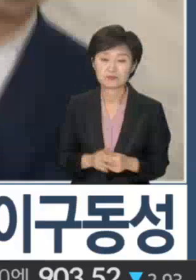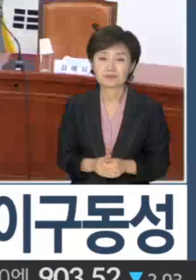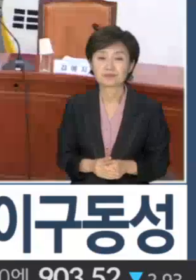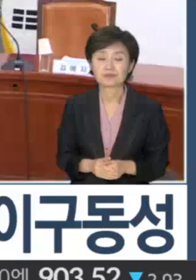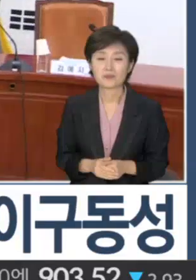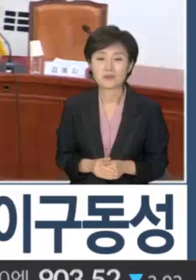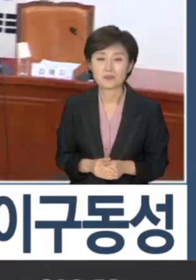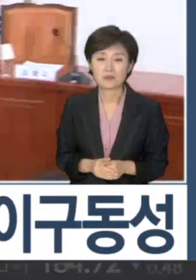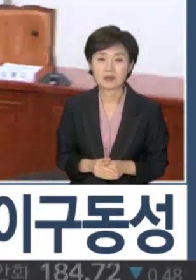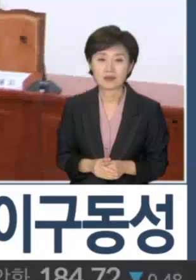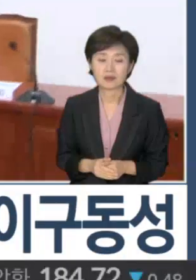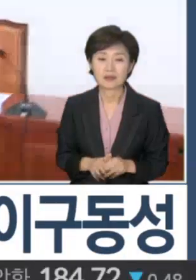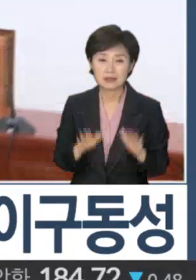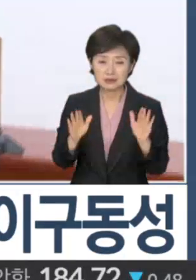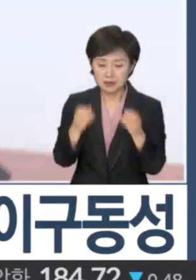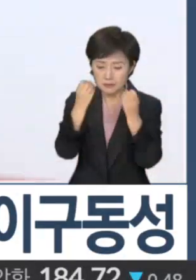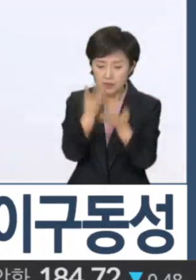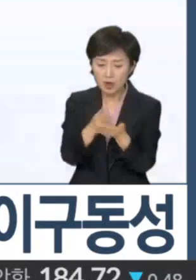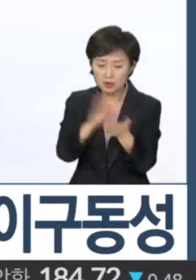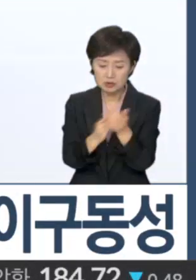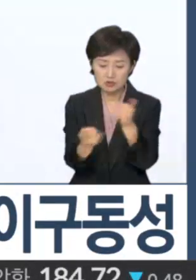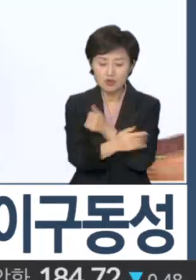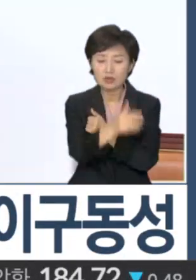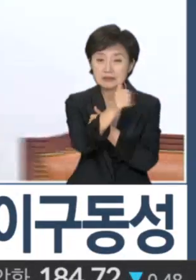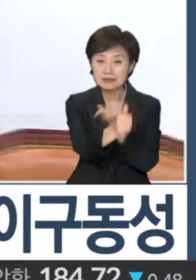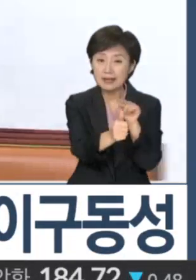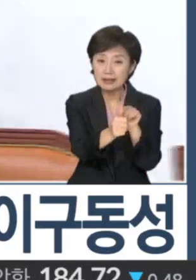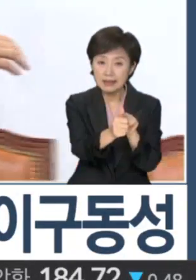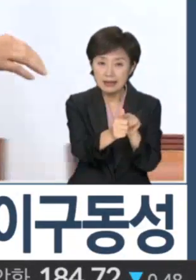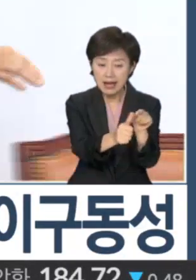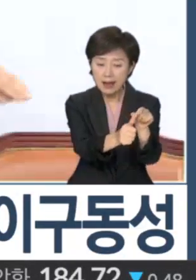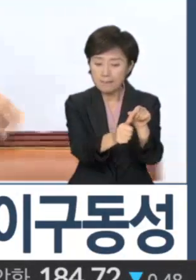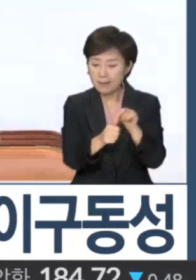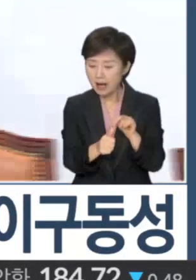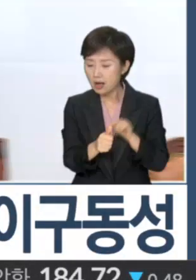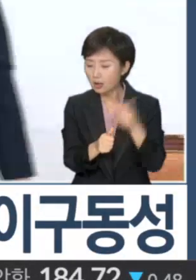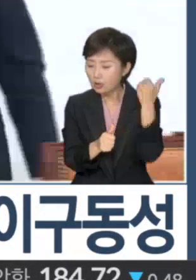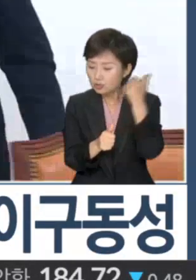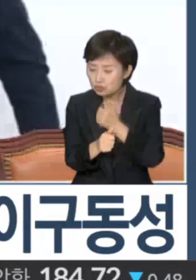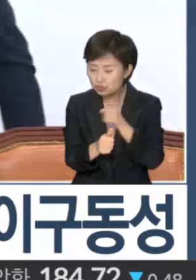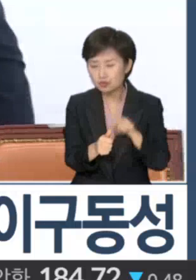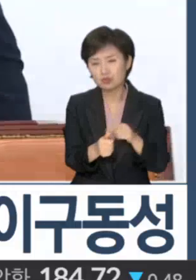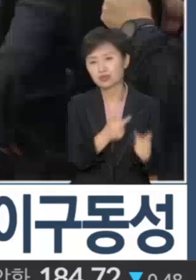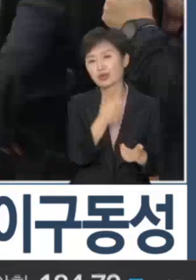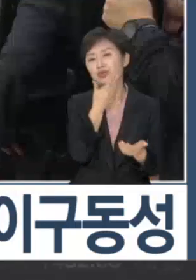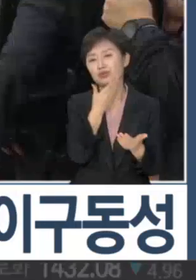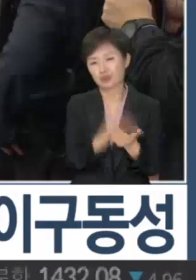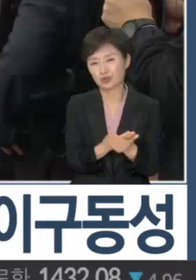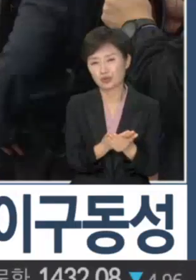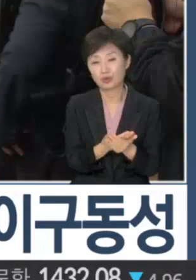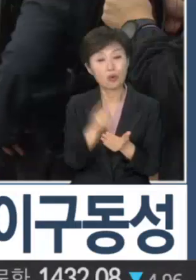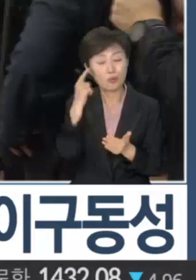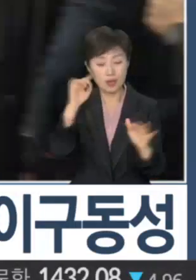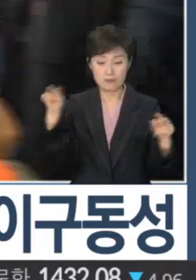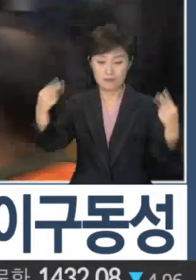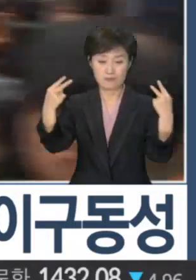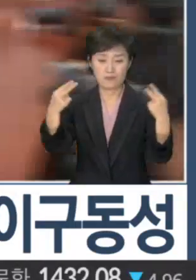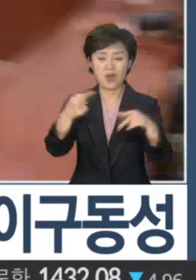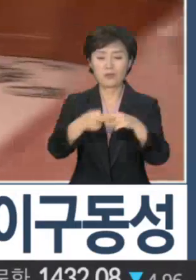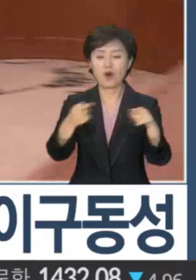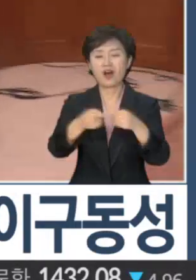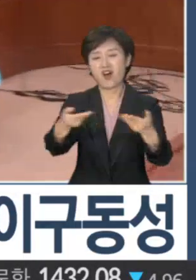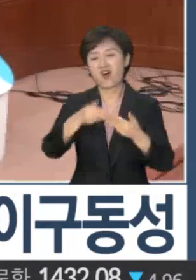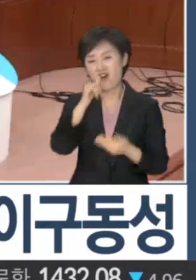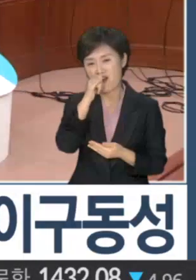것이거든요. 그래서 그런 어떤 혁신위원장을 내놨을 때 그 상징적인 의미가 첫 번째 나와야 언론과 국민의 평가가 국민의힘이